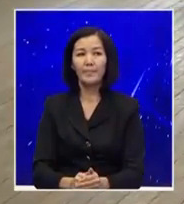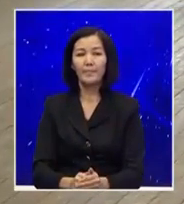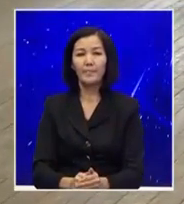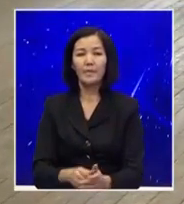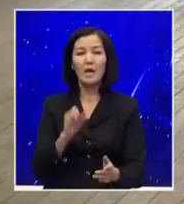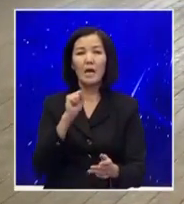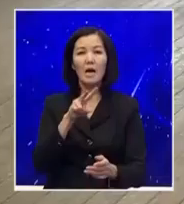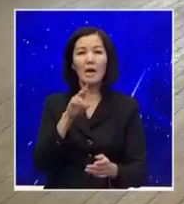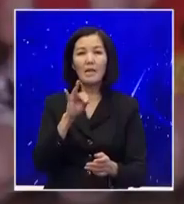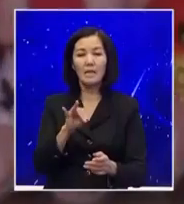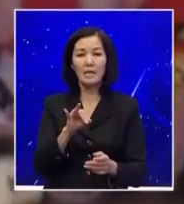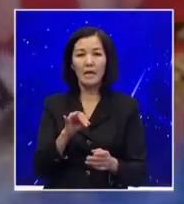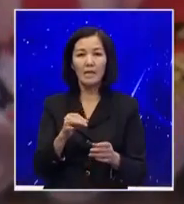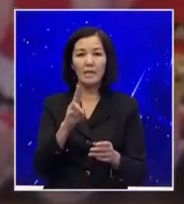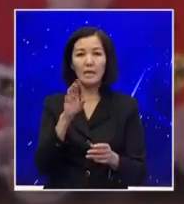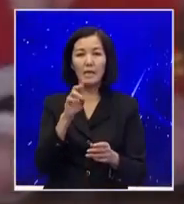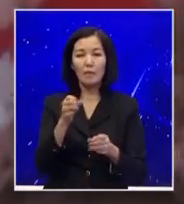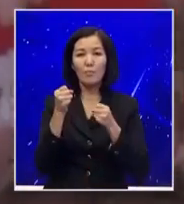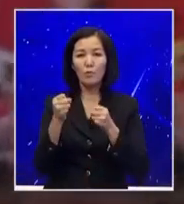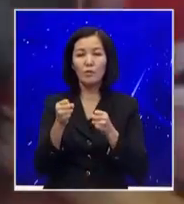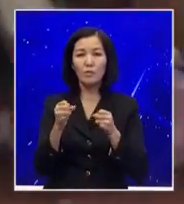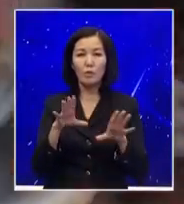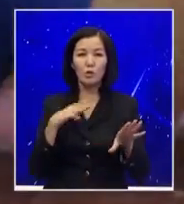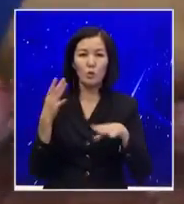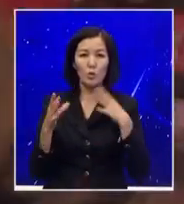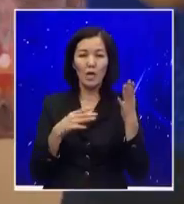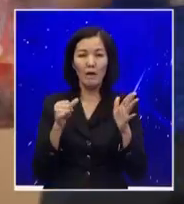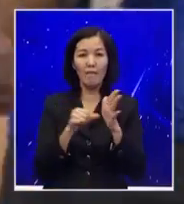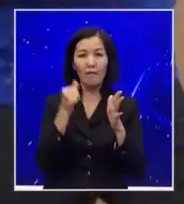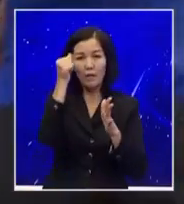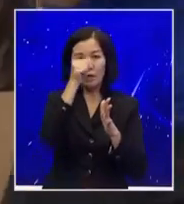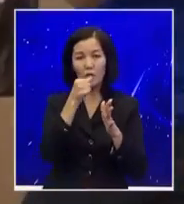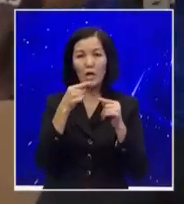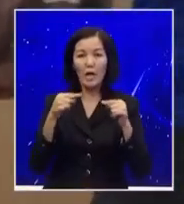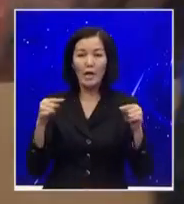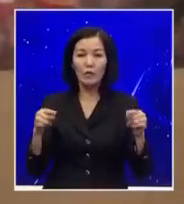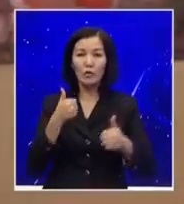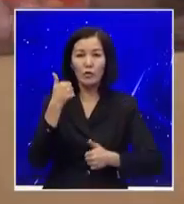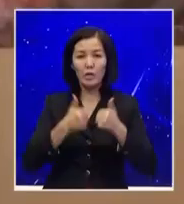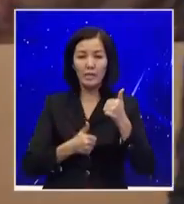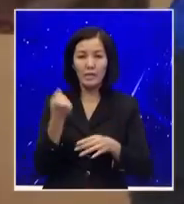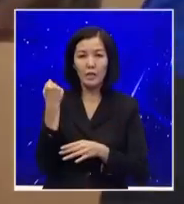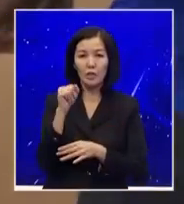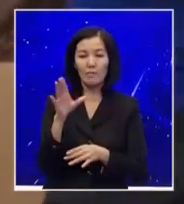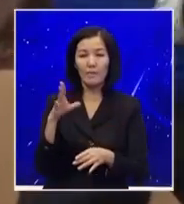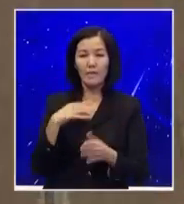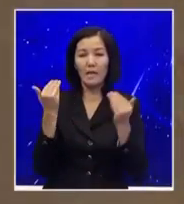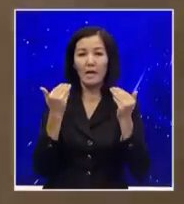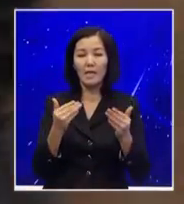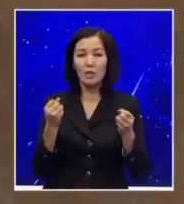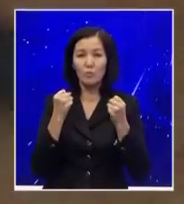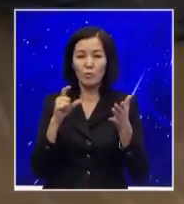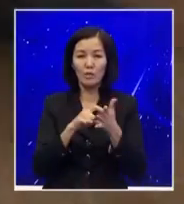Әли Асхатовтың кикбоксингпен айналысқанына 6 жыл болды. Ол осы уақытқа дейін түрлі деңгейде өткен жарыстарда жүлдегер атанды. Қазір спорт